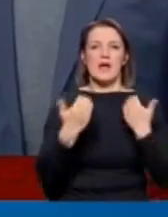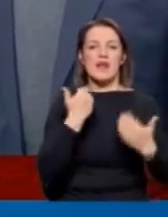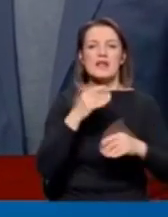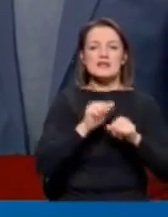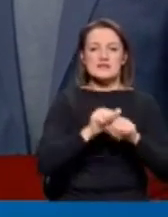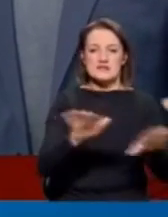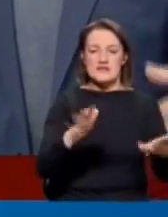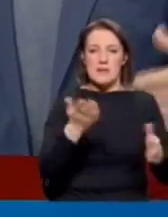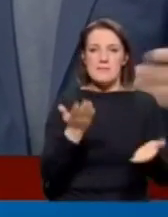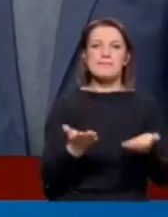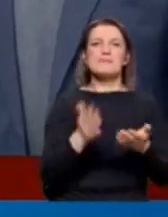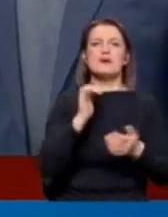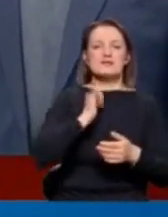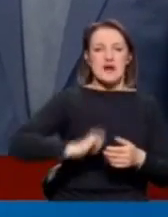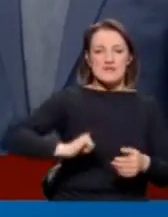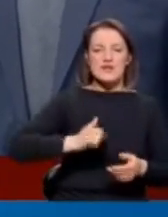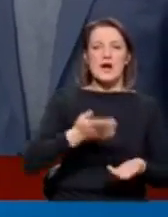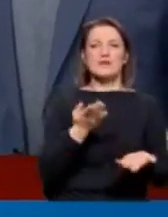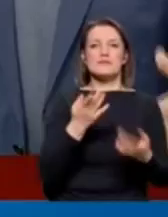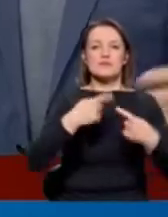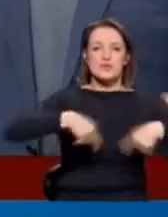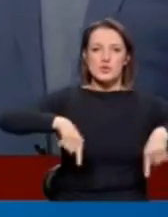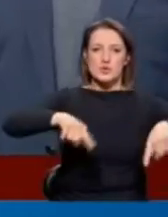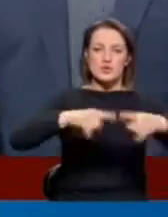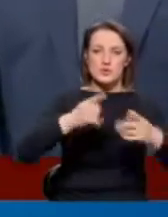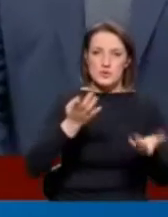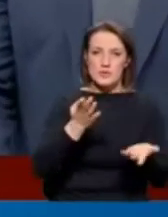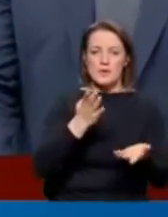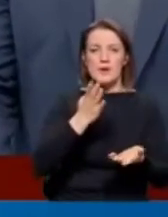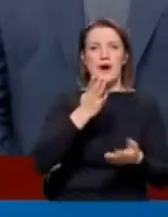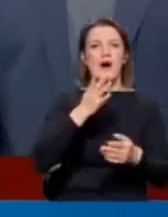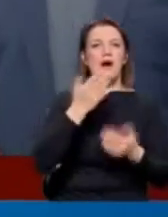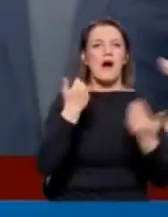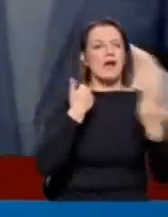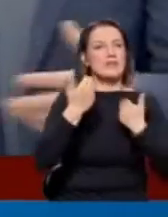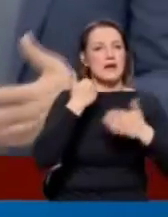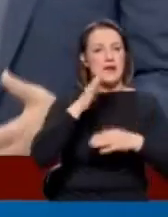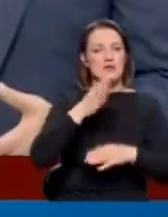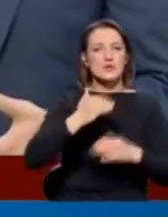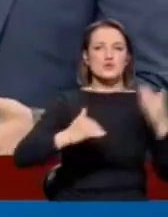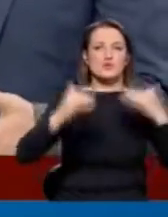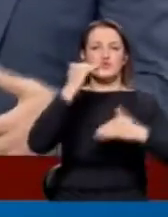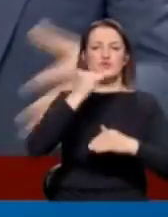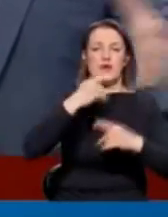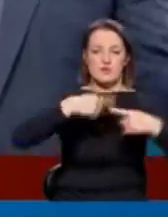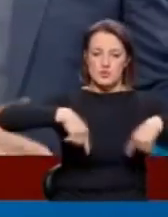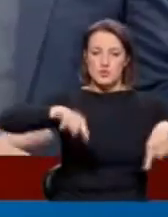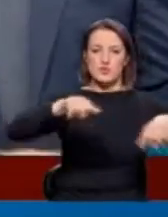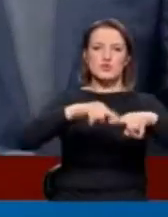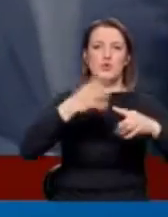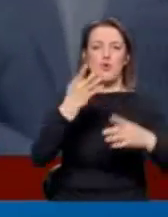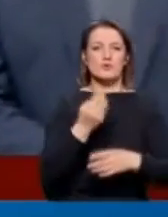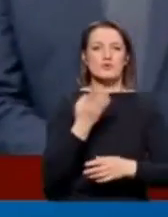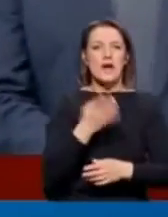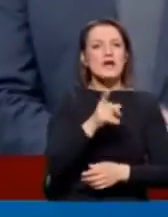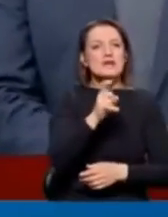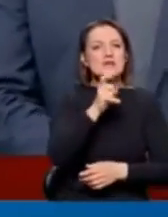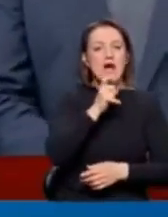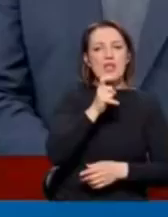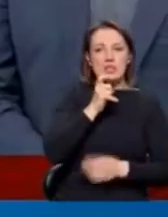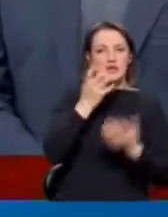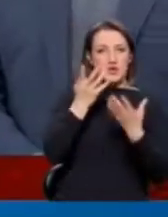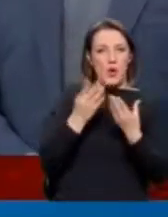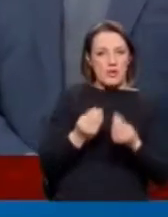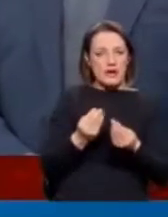değişiyor Hakimler Savcılar Kurulu yerine Adalet Yüksek Kurulu oluyor savcılar için ayrı bir kurul yanlış bulunan